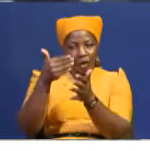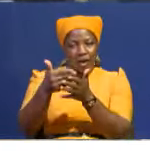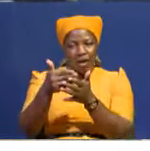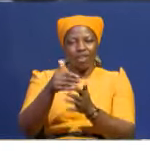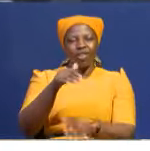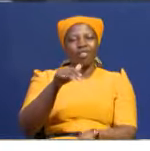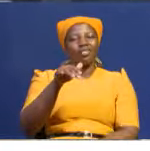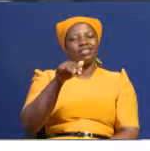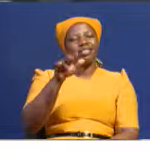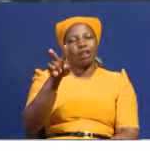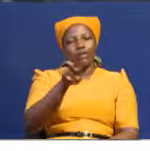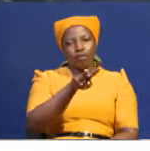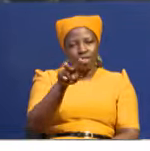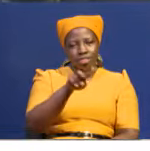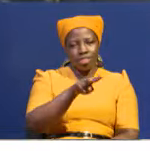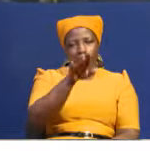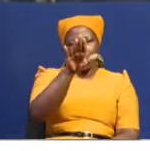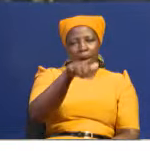wabunge wote watakuwa